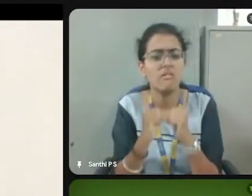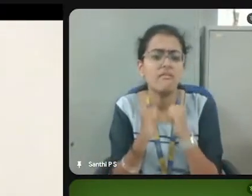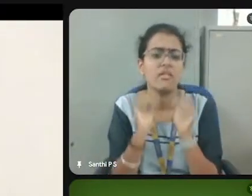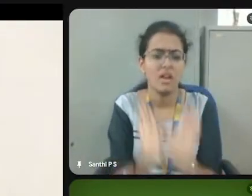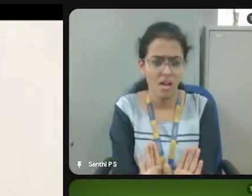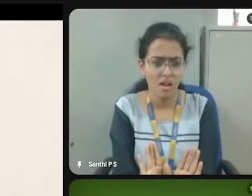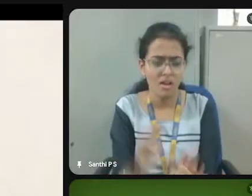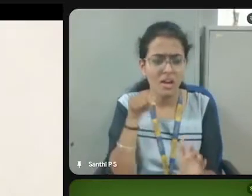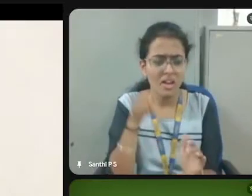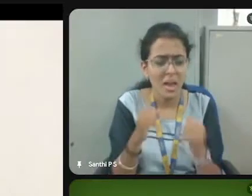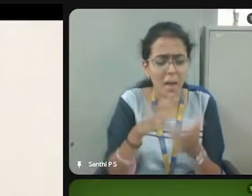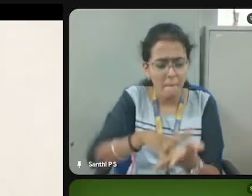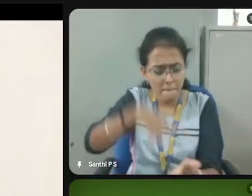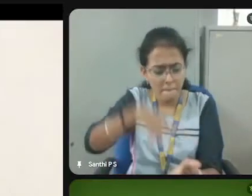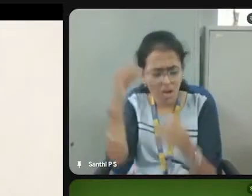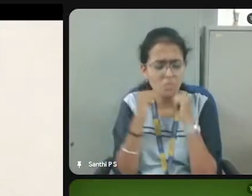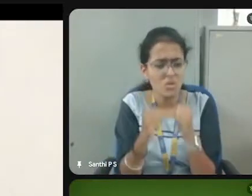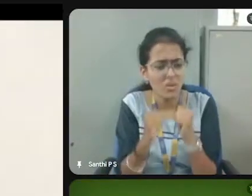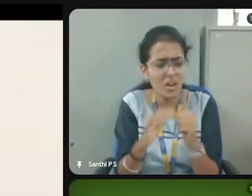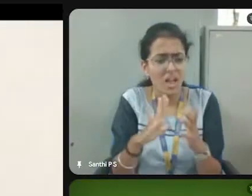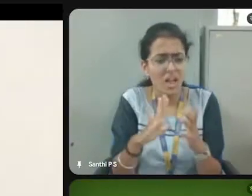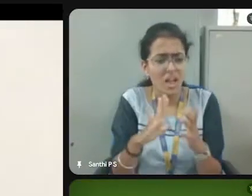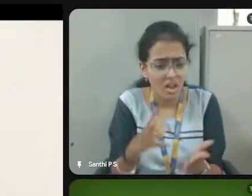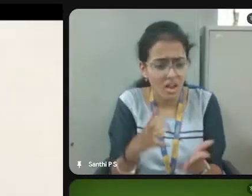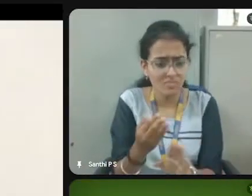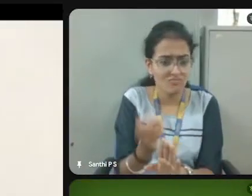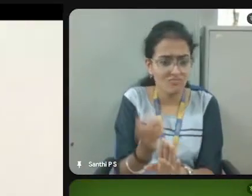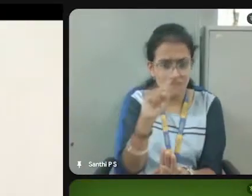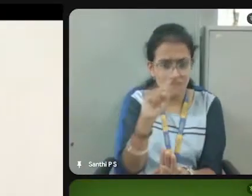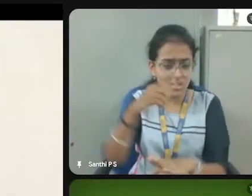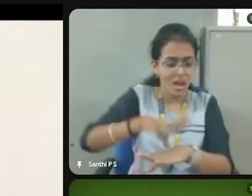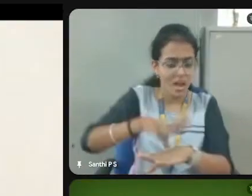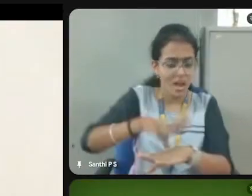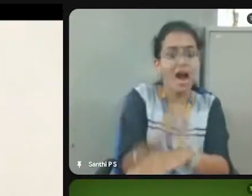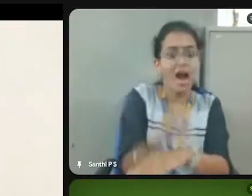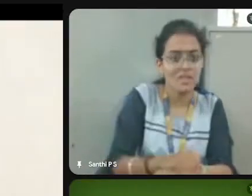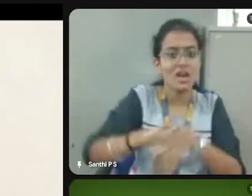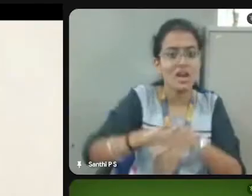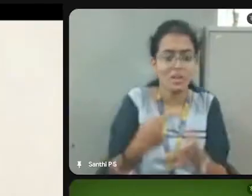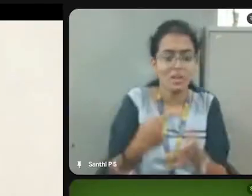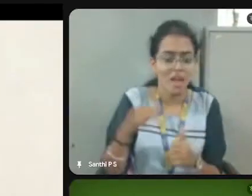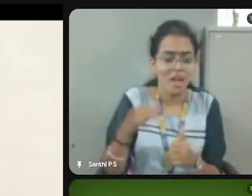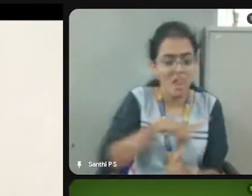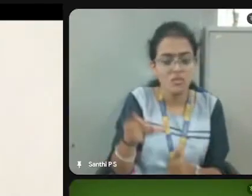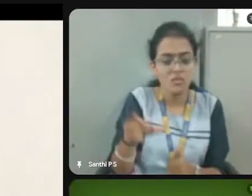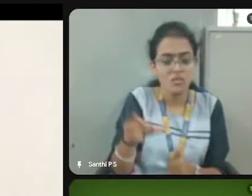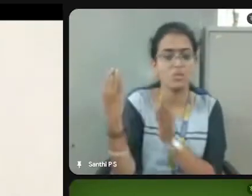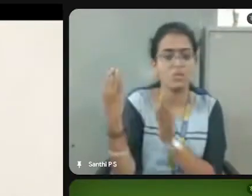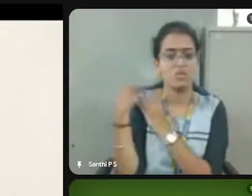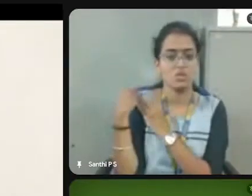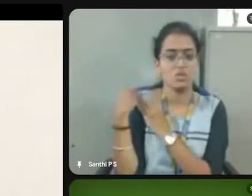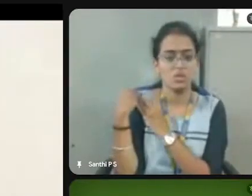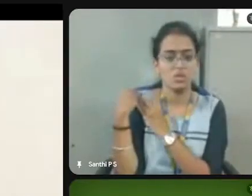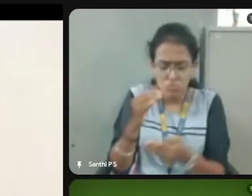പഠന ബുദ്ധിമുട്ട് എന്താണെന്ന് നേരത്തെ തന്നെ മനസ്സിലാക്കുക എന്നുള്ളത് നമ്മൾ ഓരോരുത്തരുടെയും കടമയാണ്. അപ്പോൾ കുട്ടി